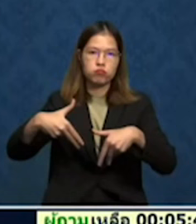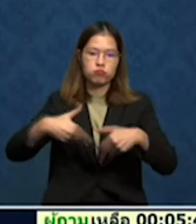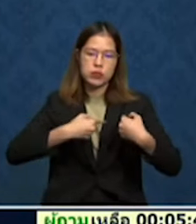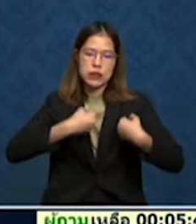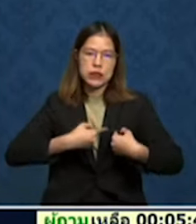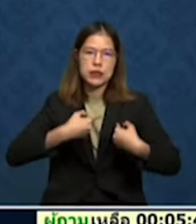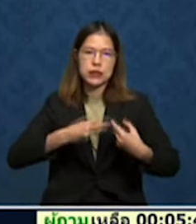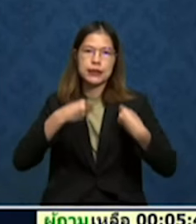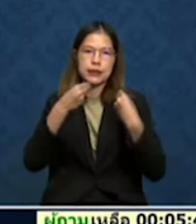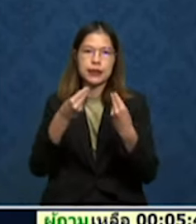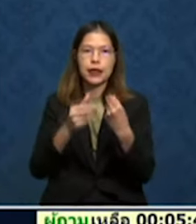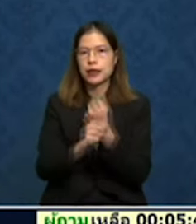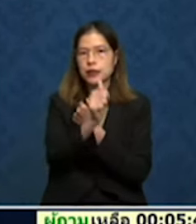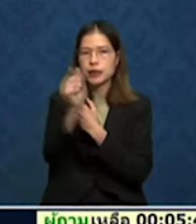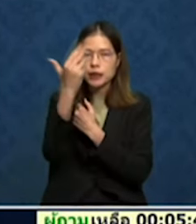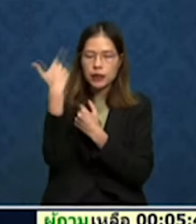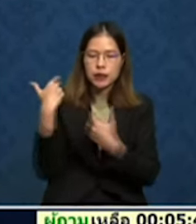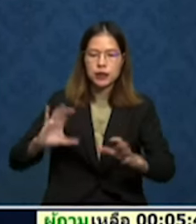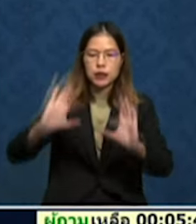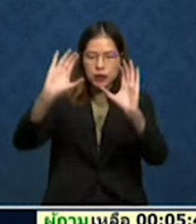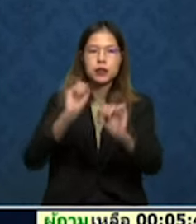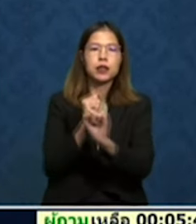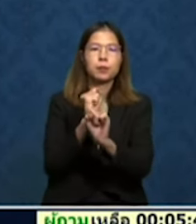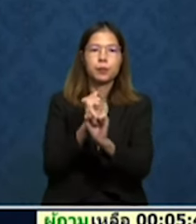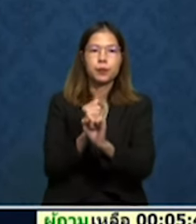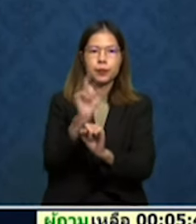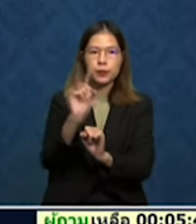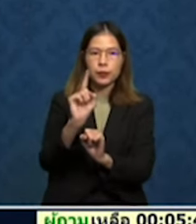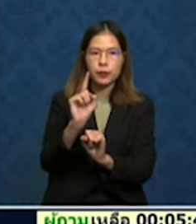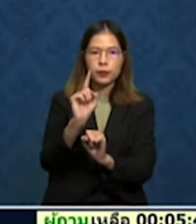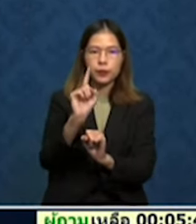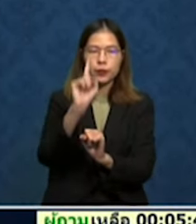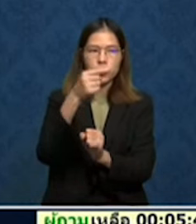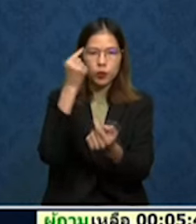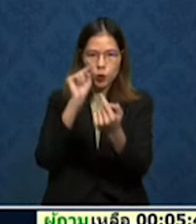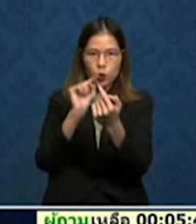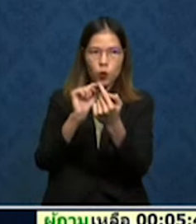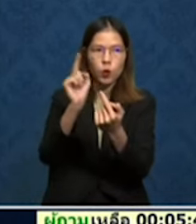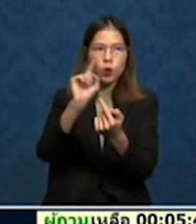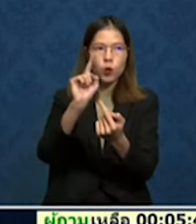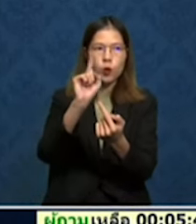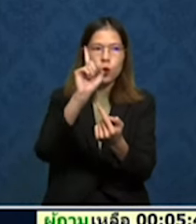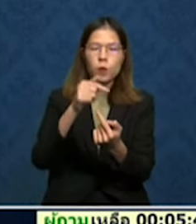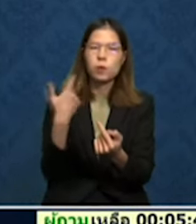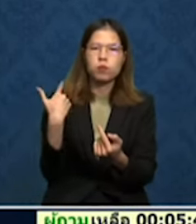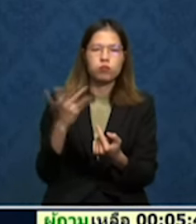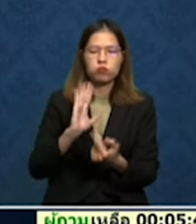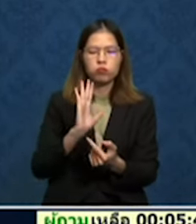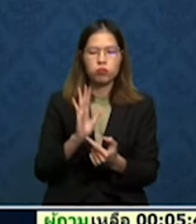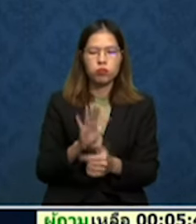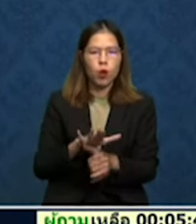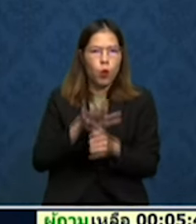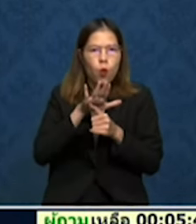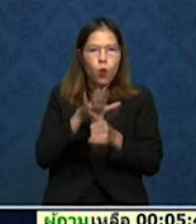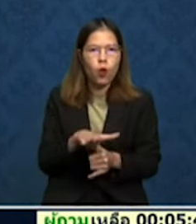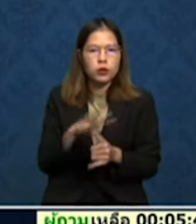จที่ดีอยากที่จะเห็นข้าราชการได้ทำงานด้วยความมุ่งมั่นแล้วก็ไม่ต้องมีภาวะกดดันจากท